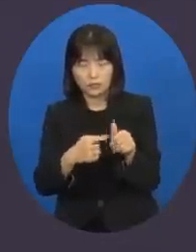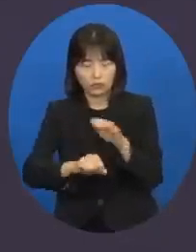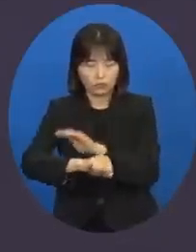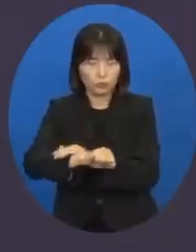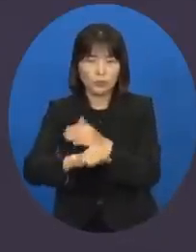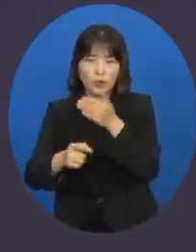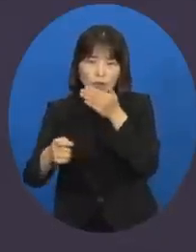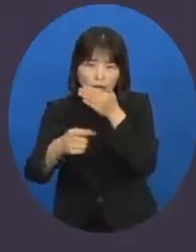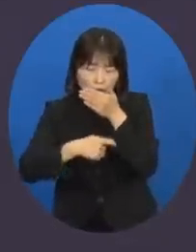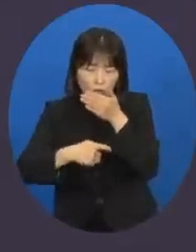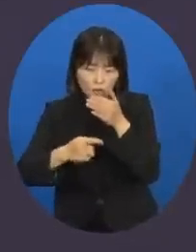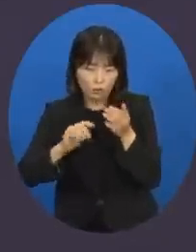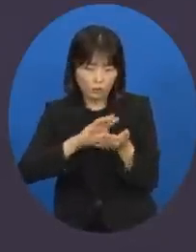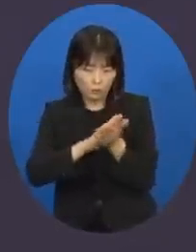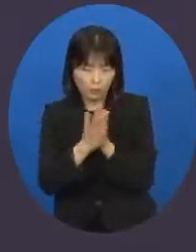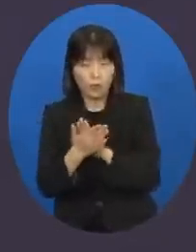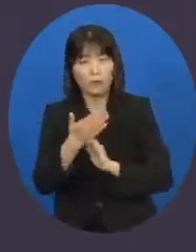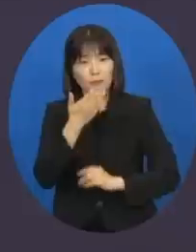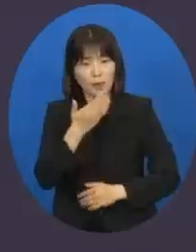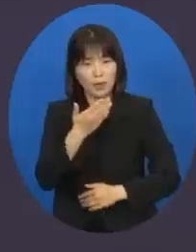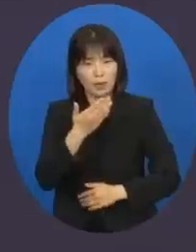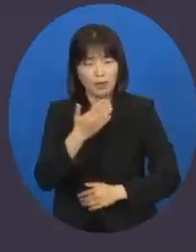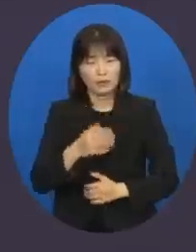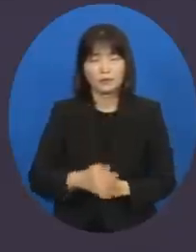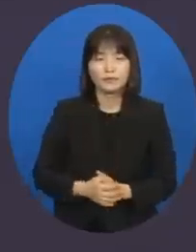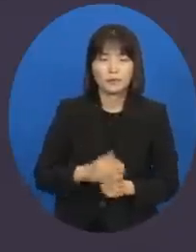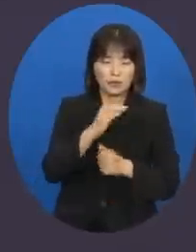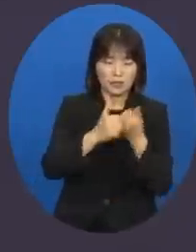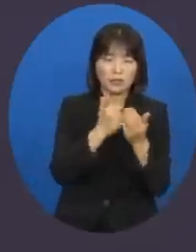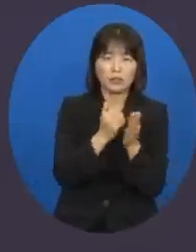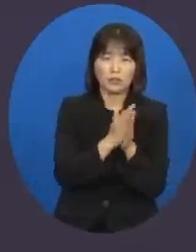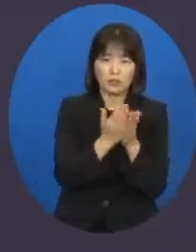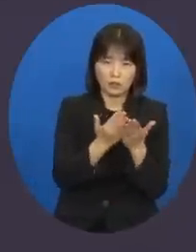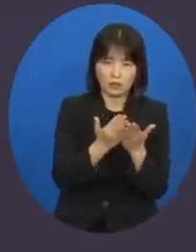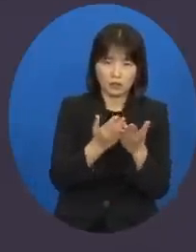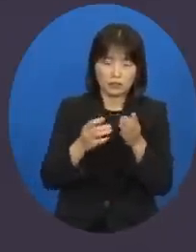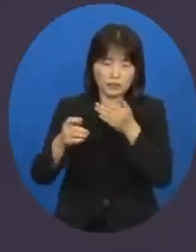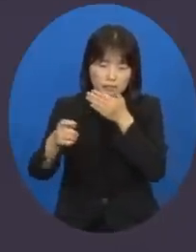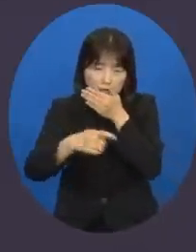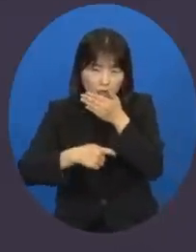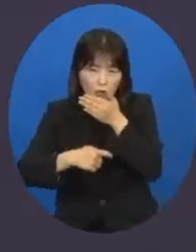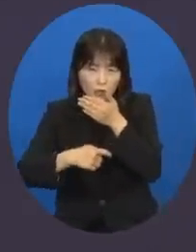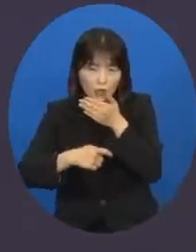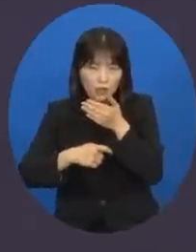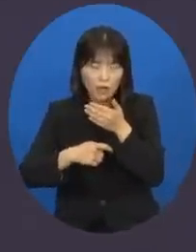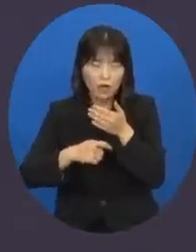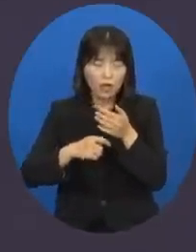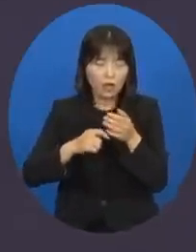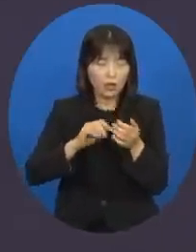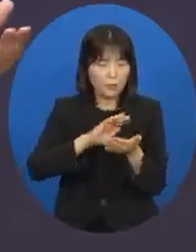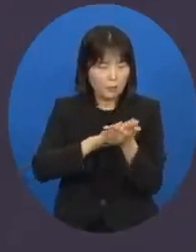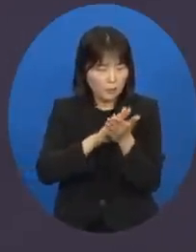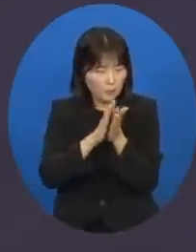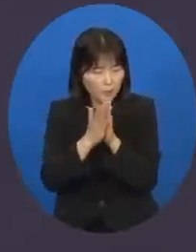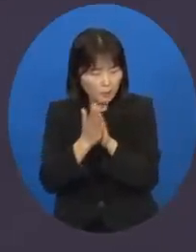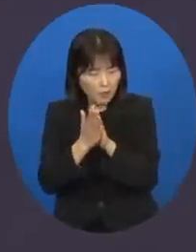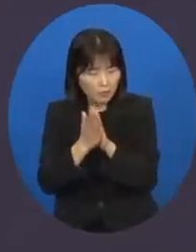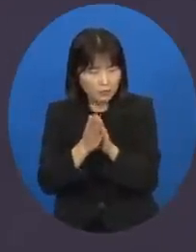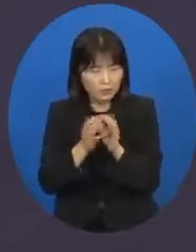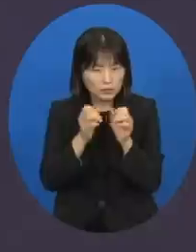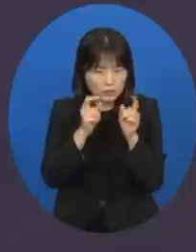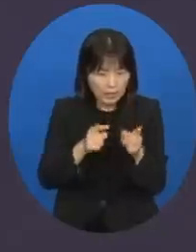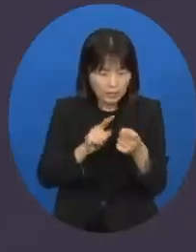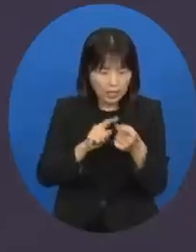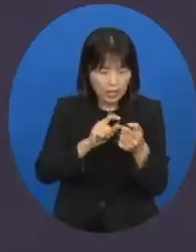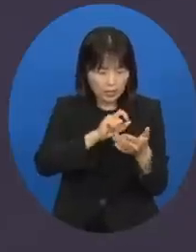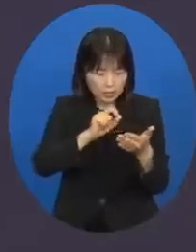강도가 바뀔 수 있었는가? 성경은 이 강도가 어떻게 구체적으로 변했는지 그 계기에 대해 기록하고 있지는